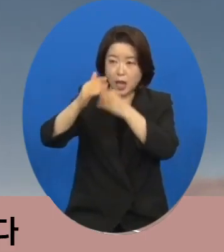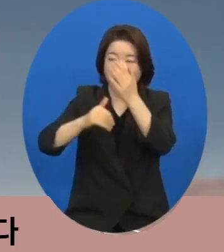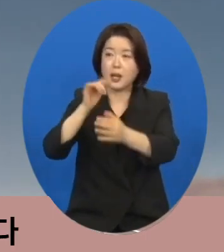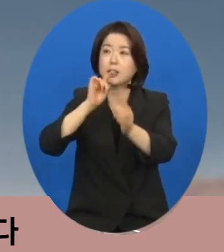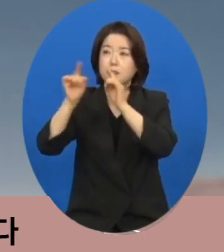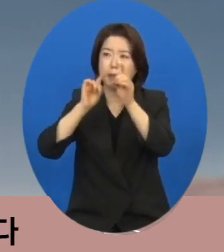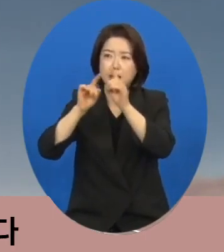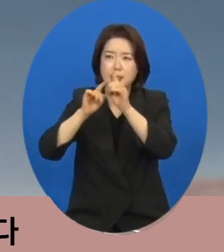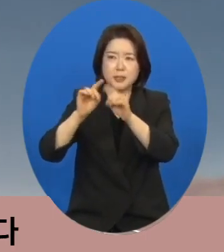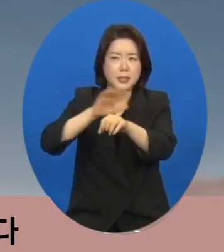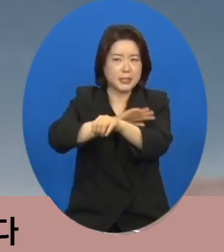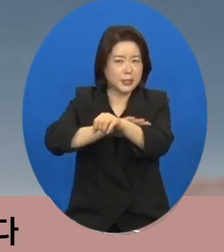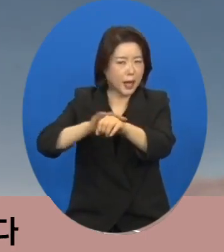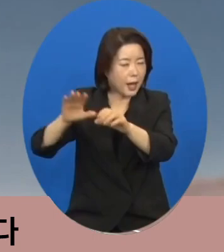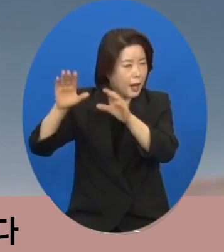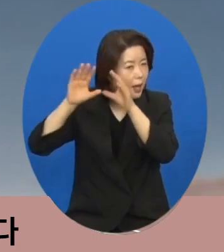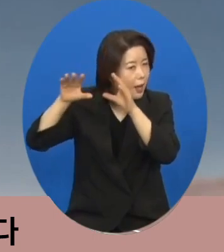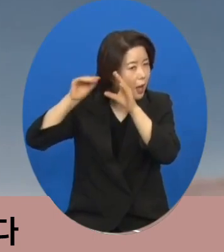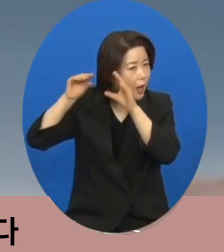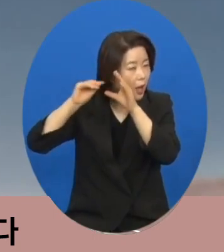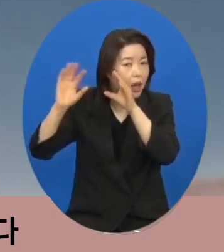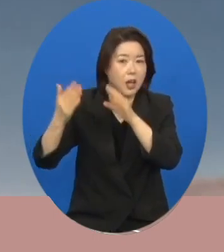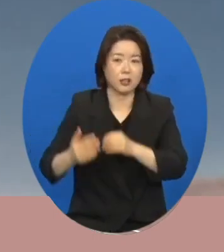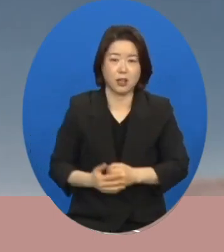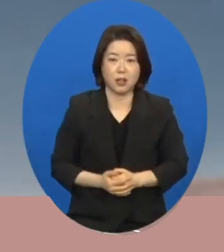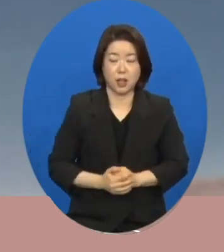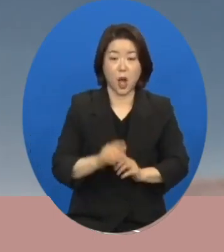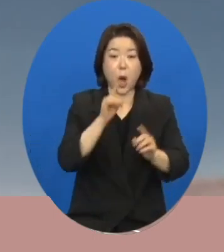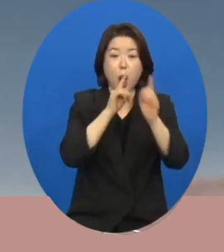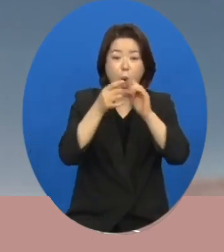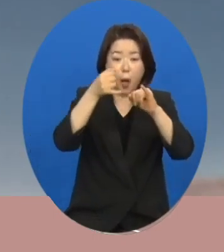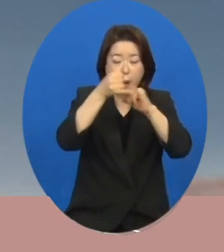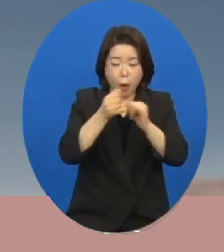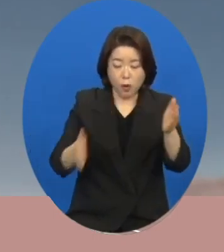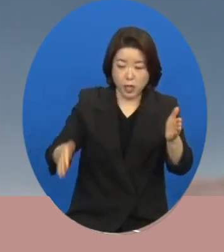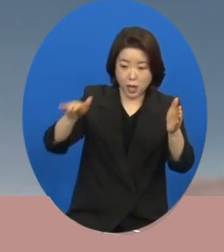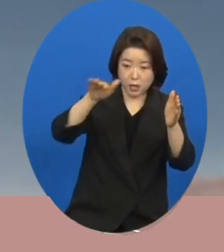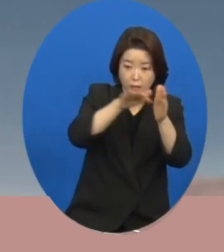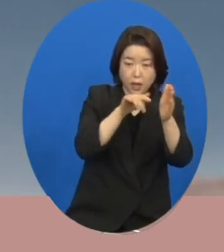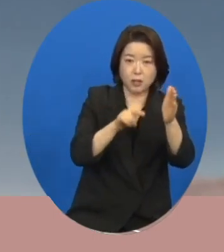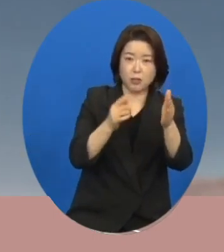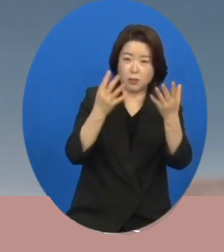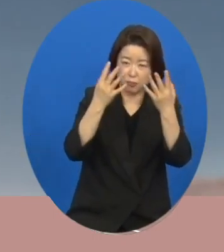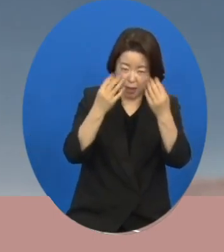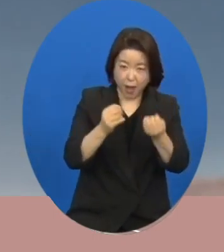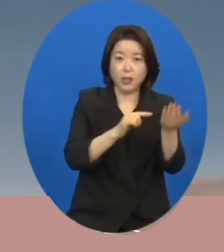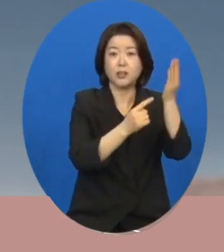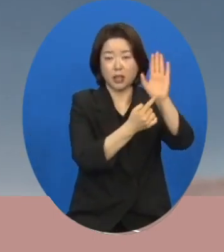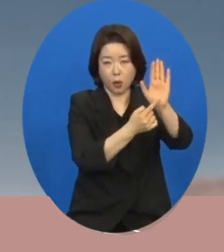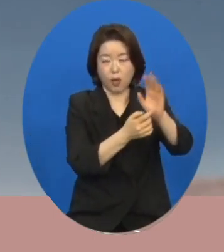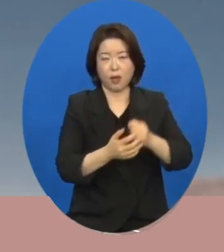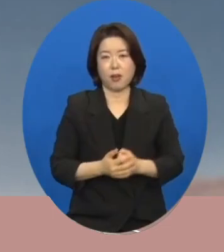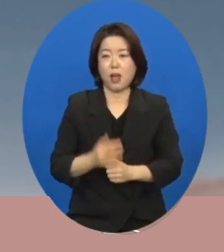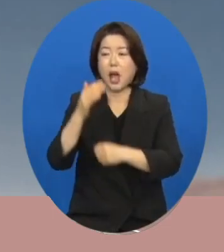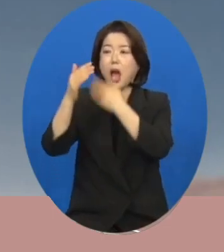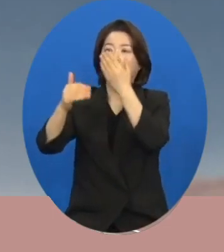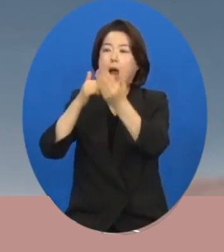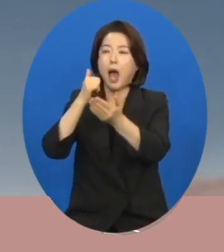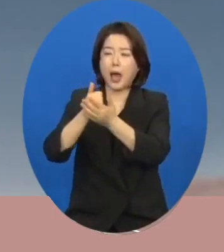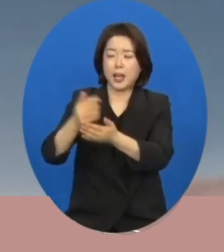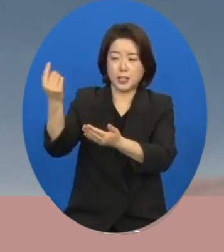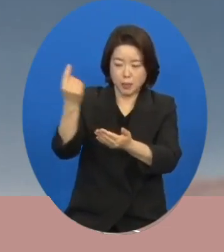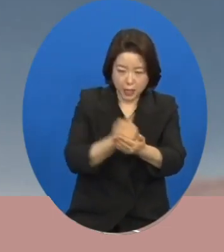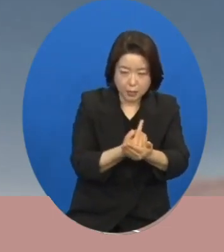자 오늘 본문의 가장 많이 나온 단어 중 하나가 언약궤입니다 언약궤는 하나님의 임재를 상징하고 하나님의 말씀을